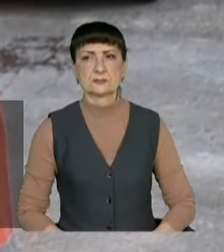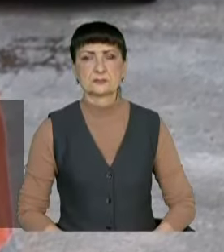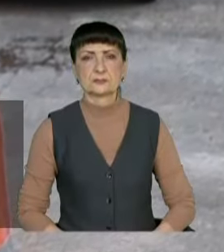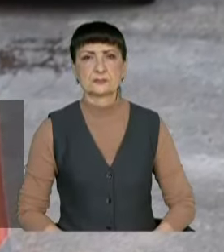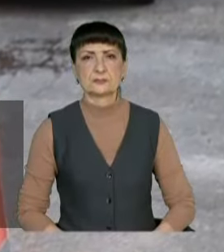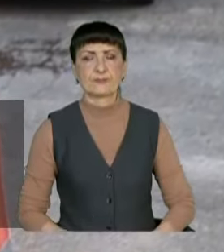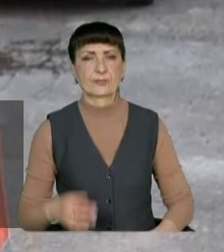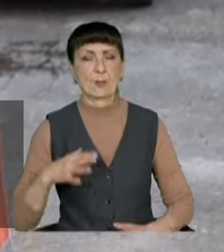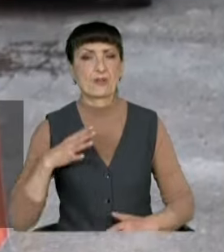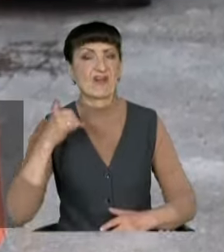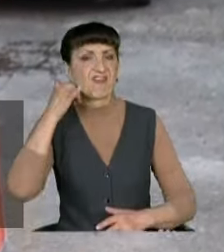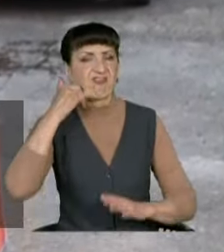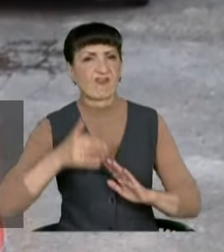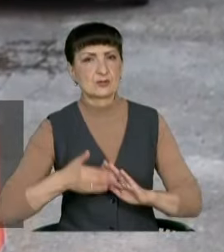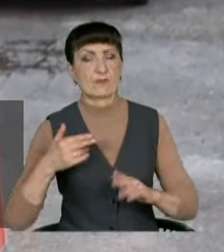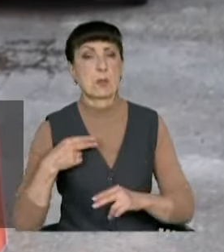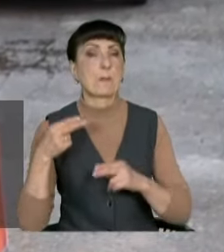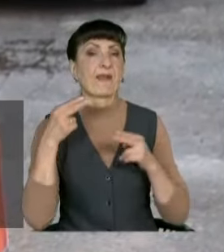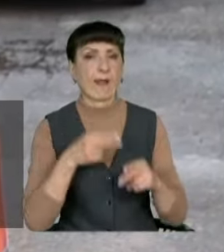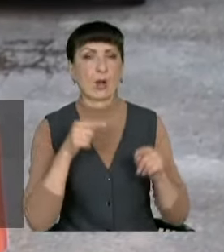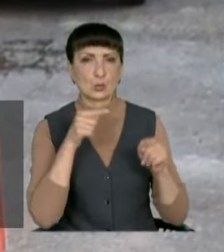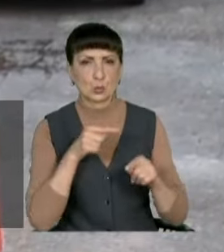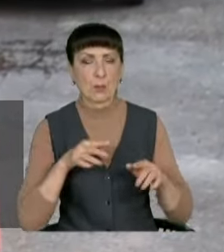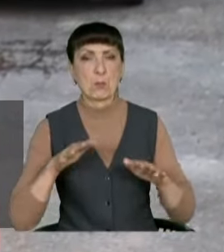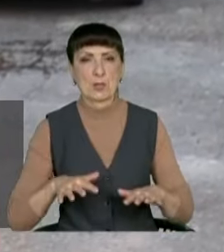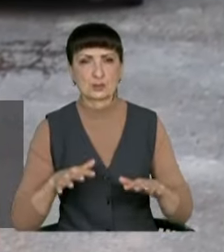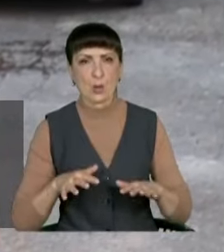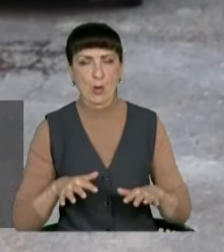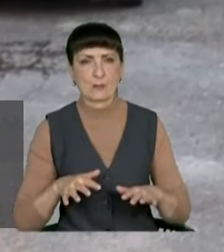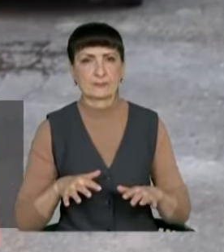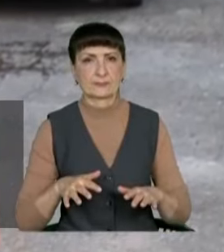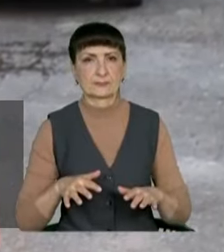Нам поступил вызов. Мы поехали, приехали туда, на место вызова.